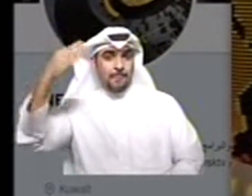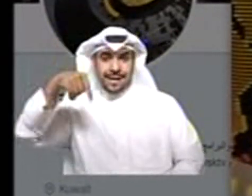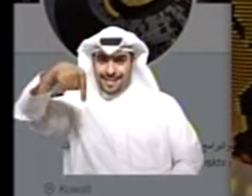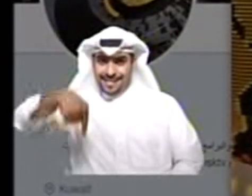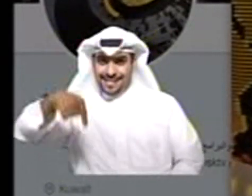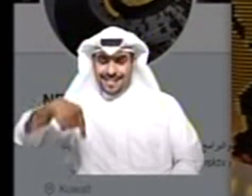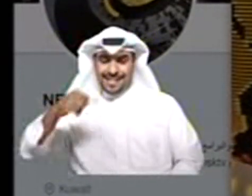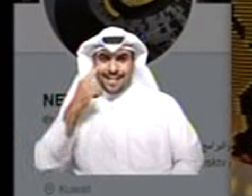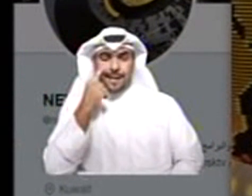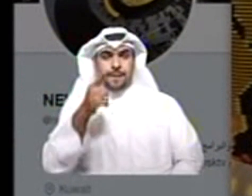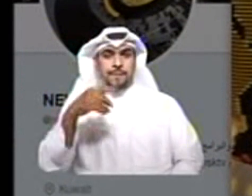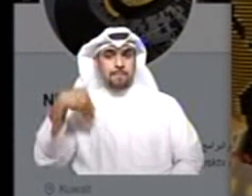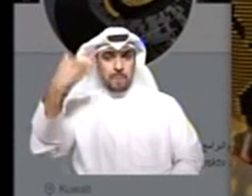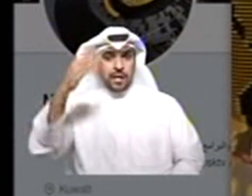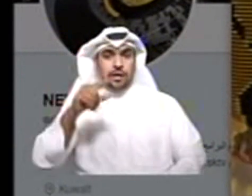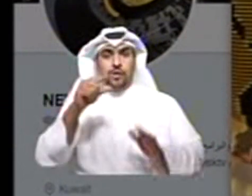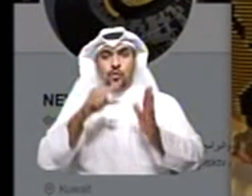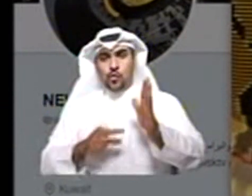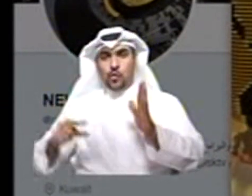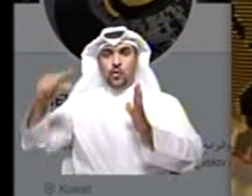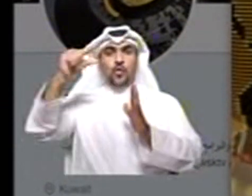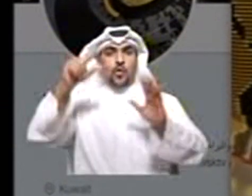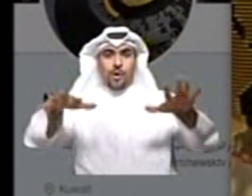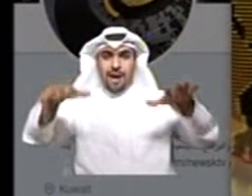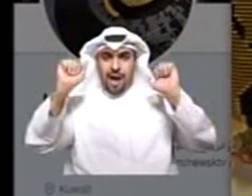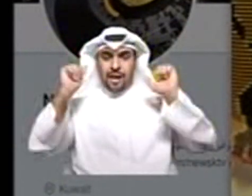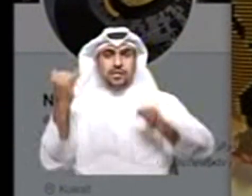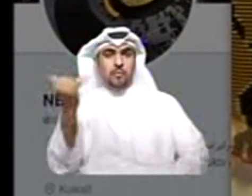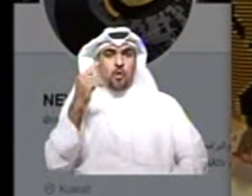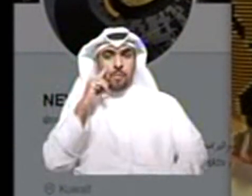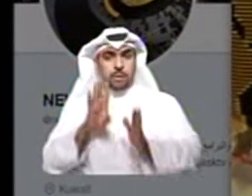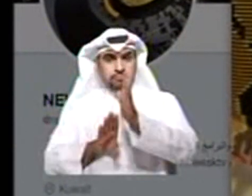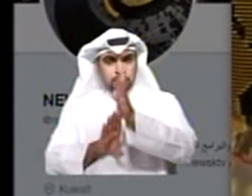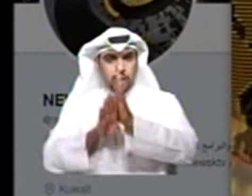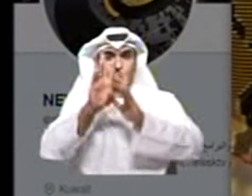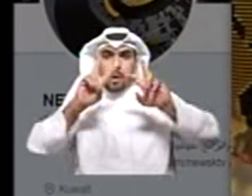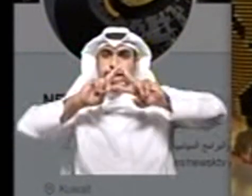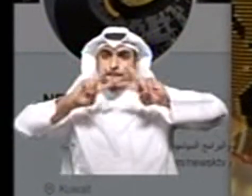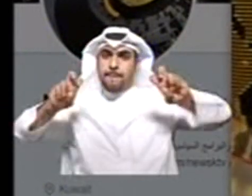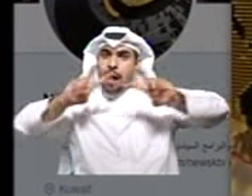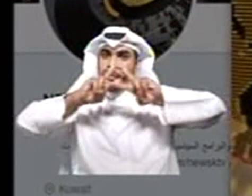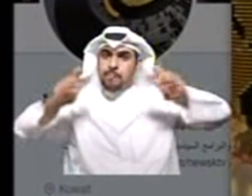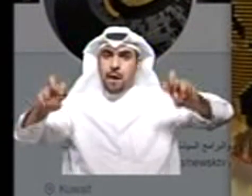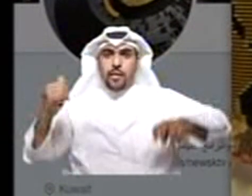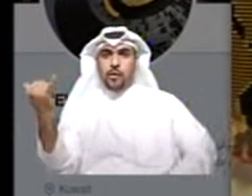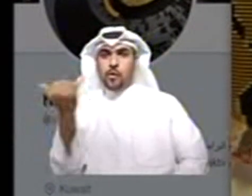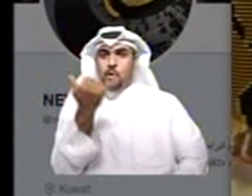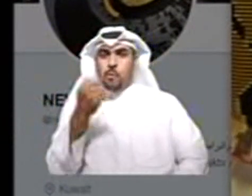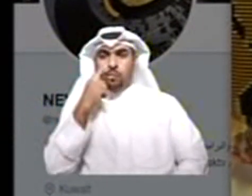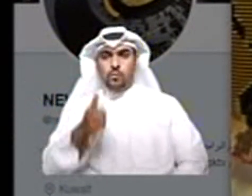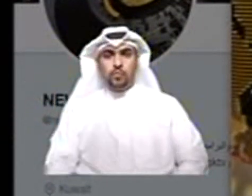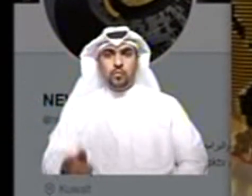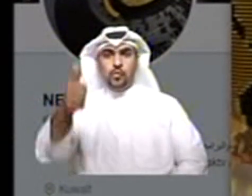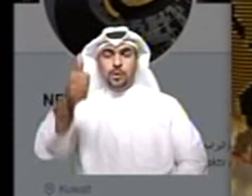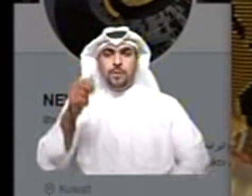خلال استكمالي لمرحلة الدكتوراه هو تطوير البحث للحصول على أفضل نتيجة ممكنة وتسيير البحث باتجاه